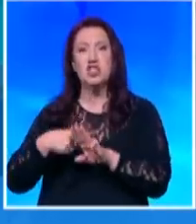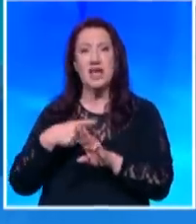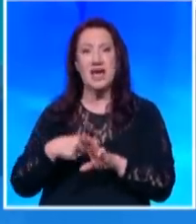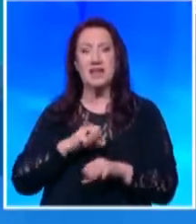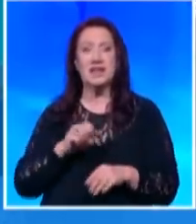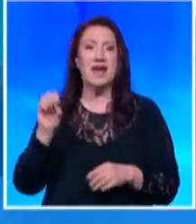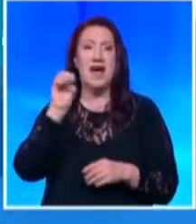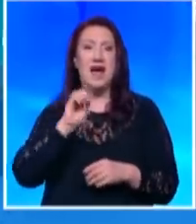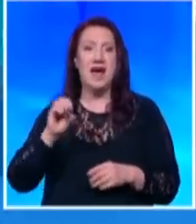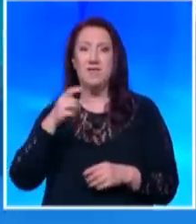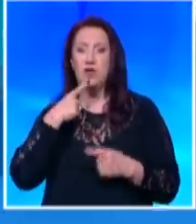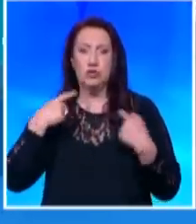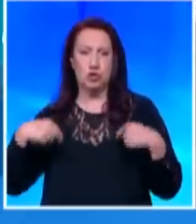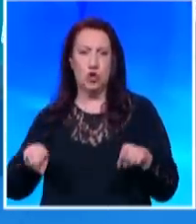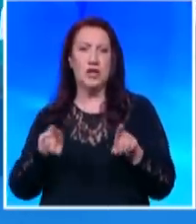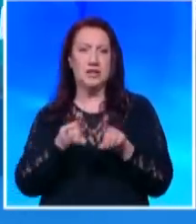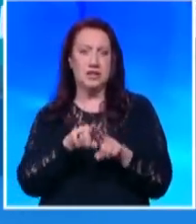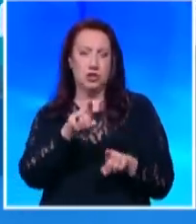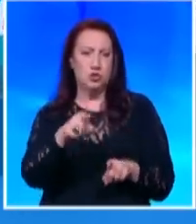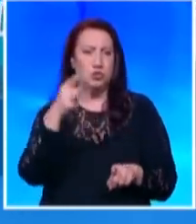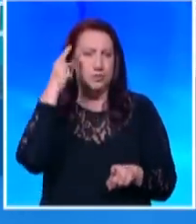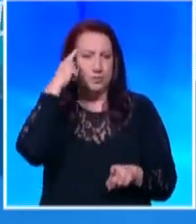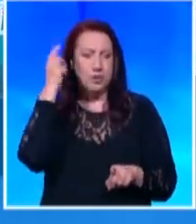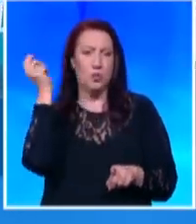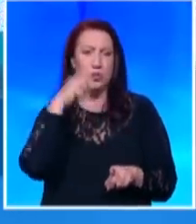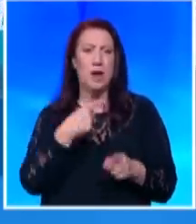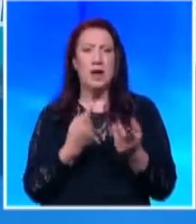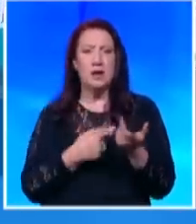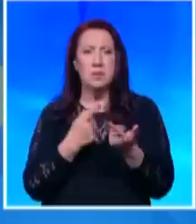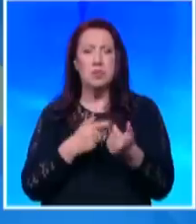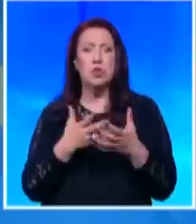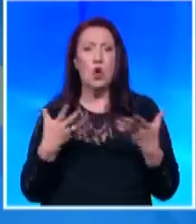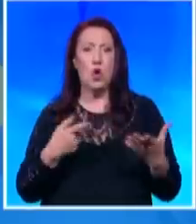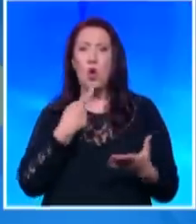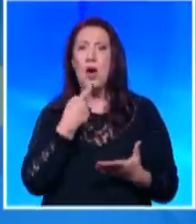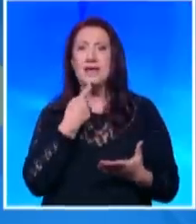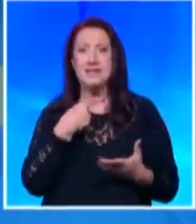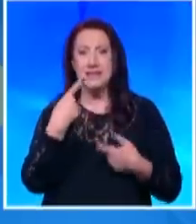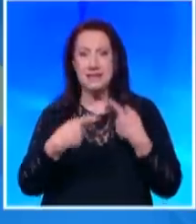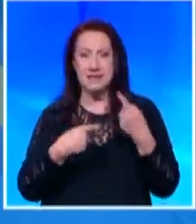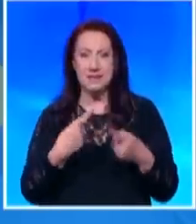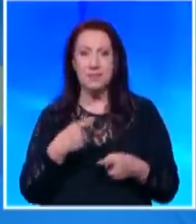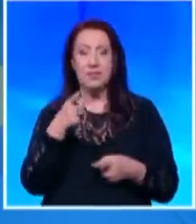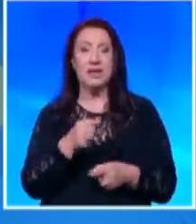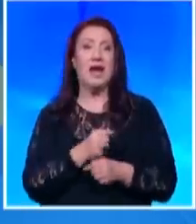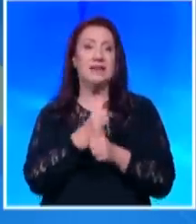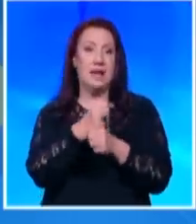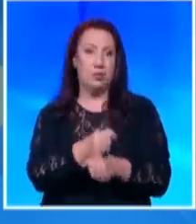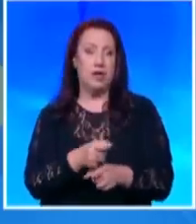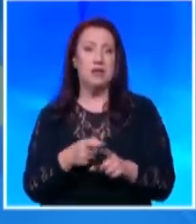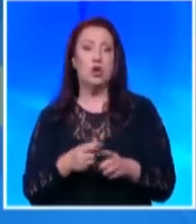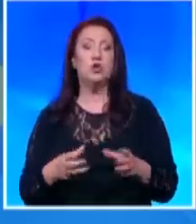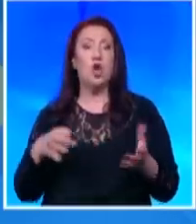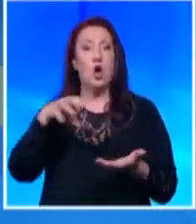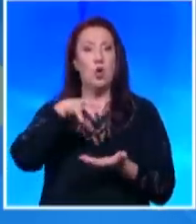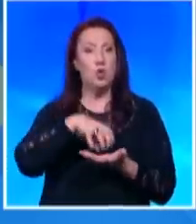човек, говорещ много езици. Коя е Мария Габриел обаче? Мария Иванова Габриел е депутат в Европейския парламент от групата на